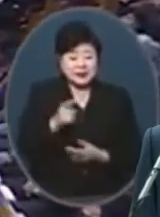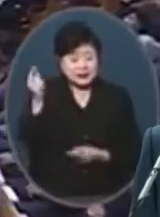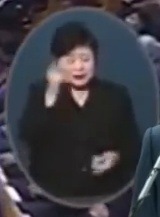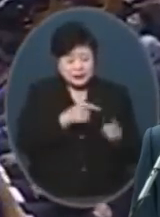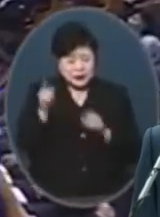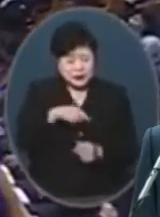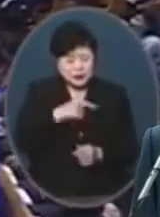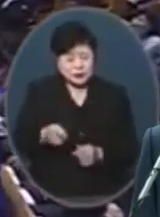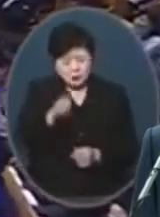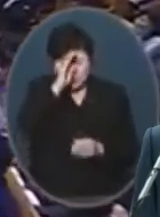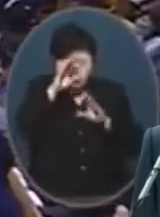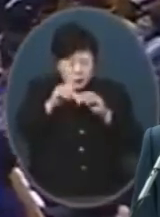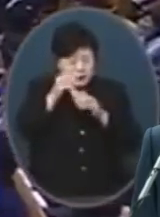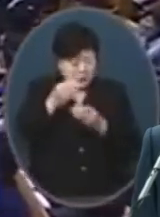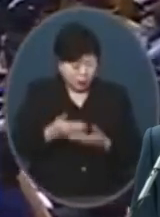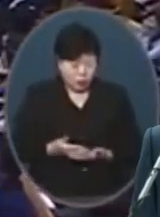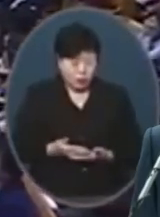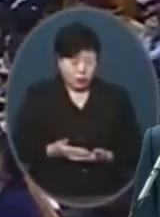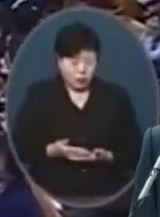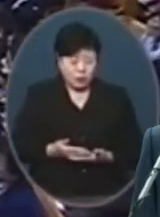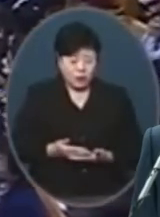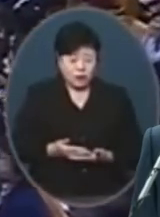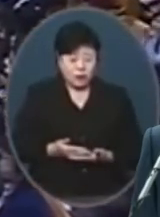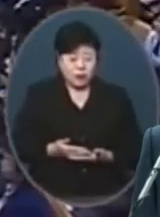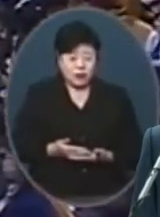채찍에 맞음으로 너희가 나음을 받았더라.